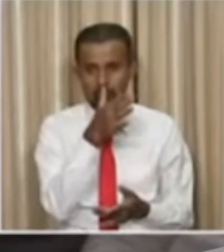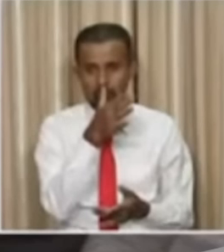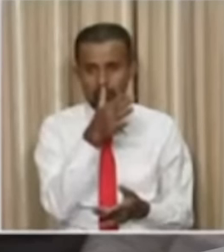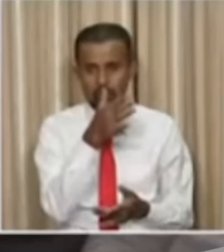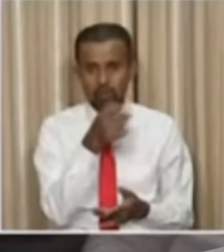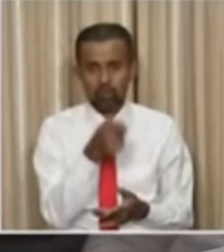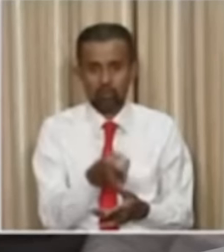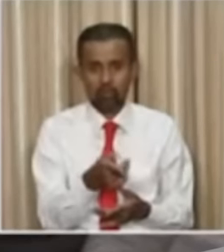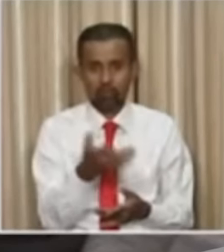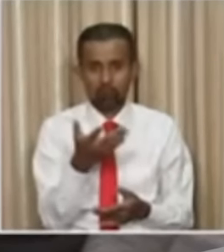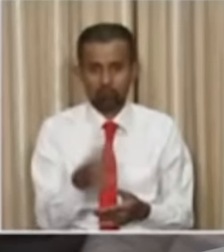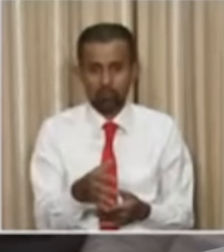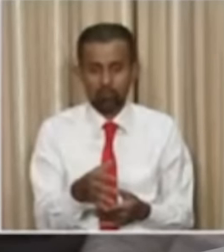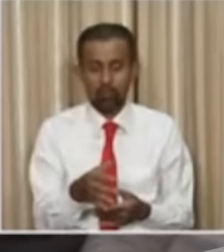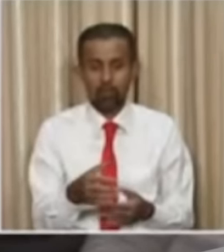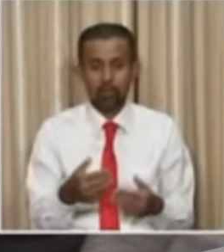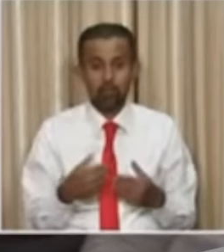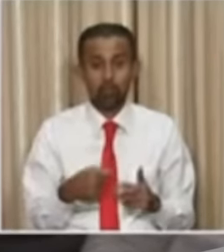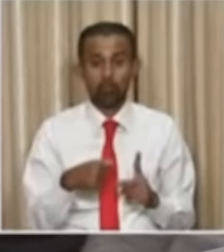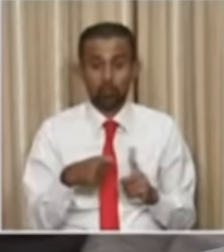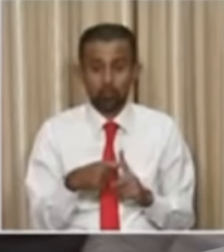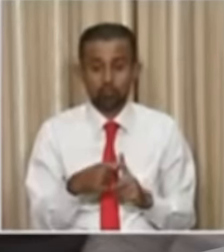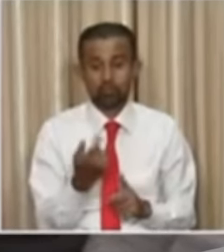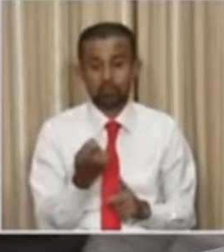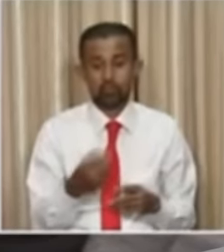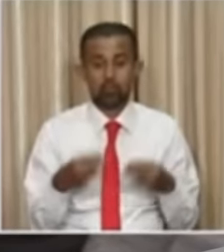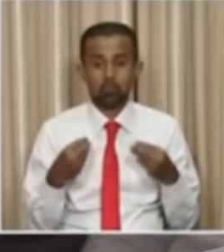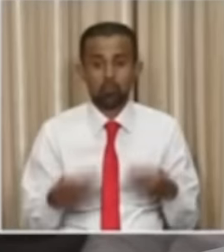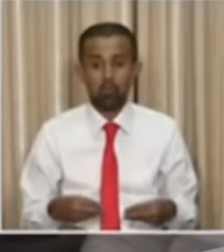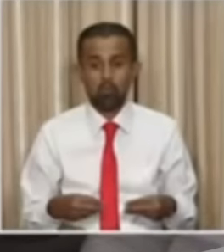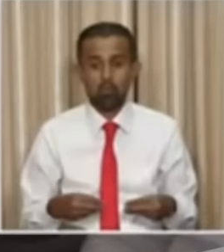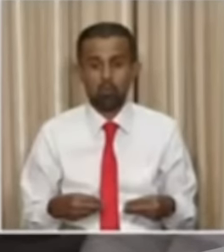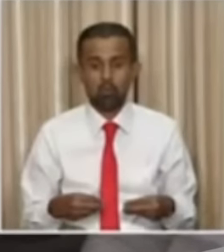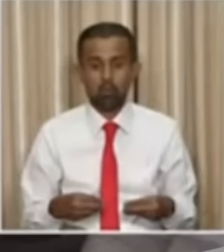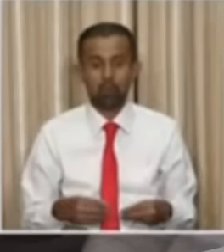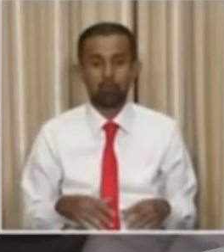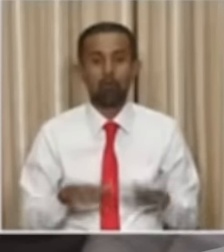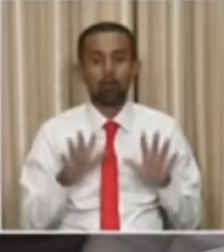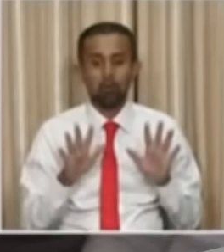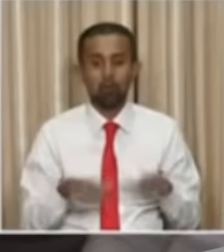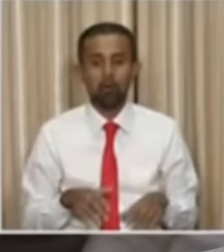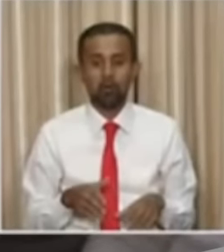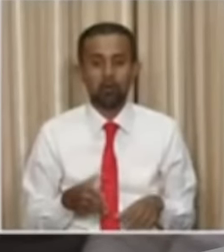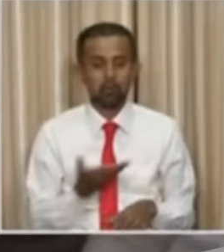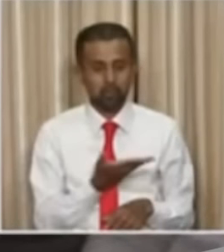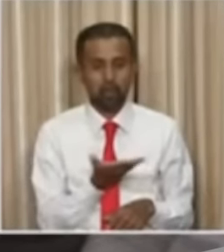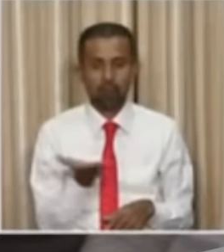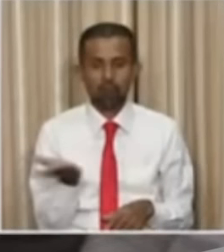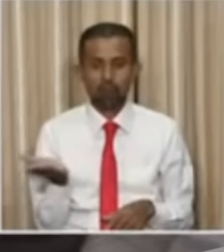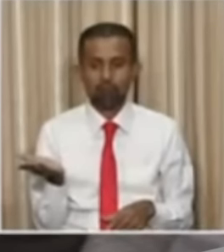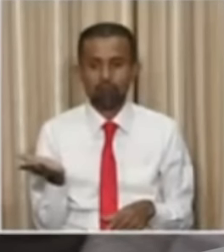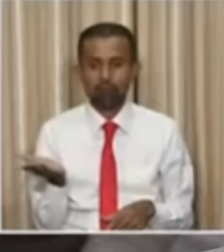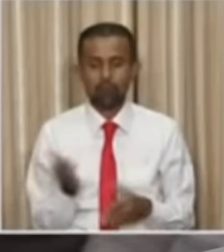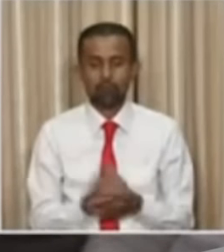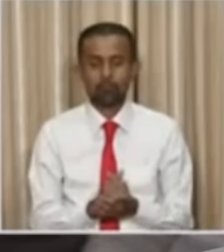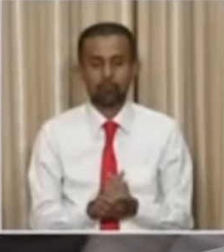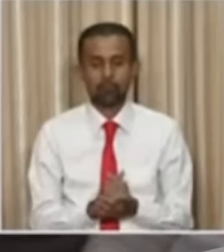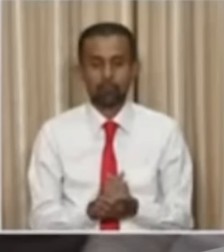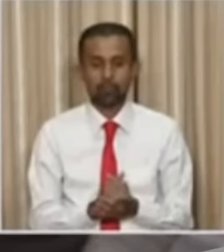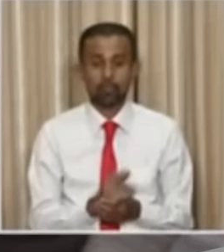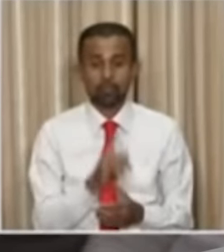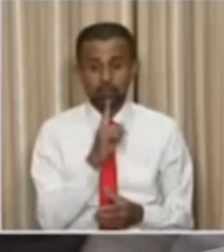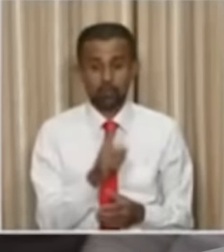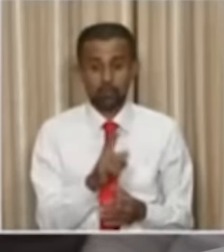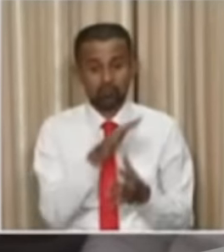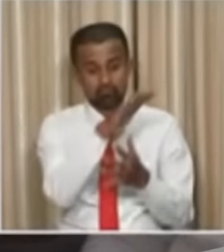ඒක සිද්ධ වෙලා ඒකෙන් අපිට කෝටි ගාණක් අහිමි කරා. ඒවේ ප්‍රතිඵල තමයි දැන් මේ භුක්ති විඳින්නේ. ඒ නිසා කියන්න ගියොත්